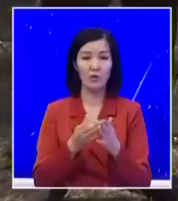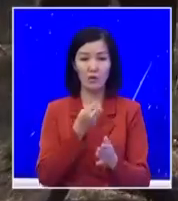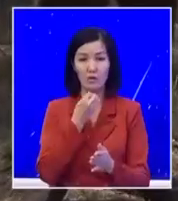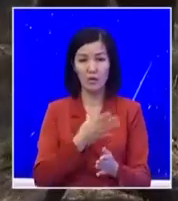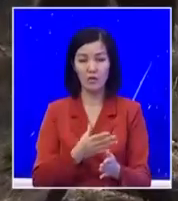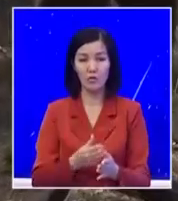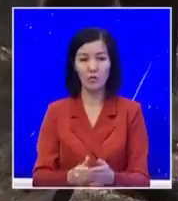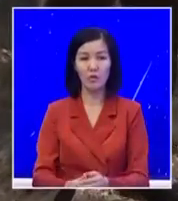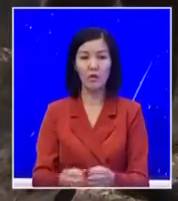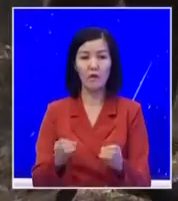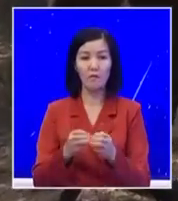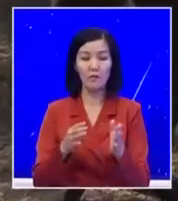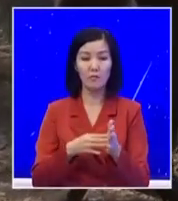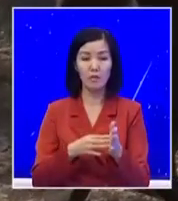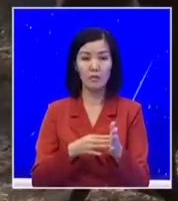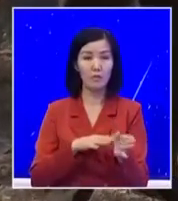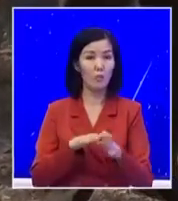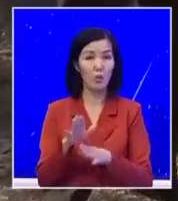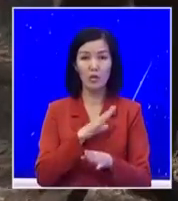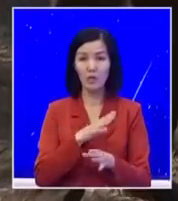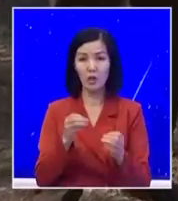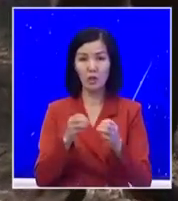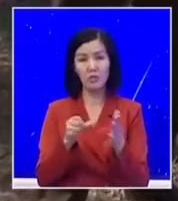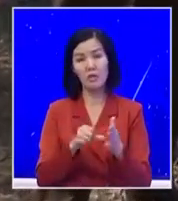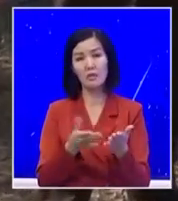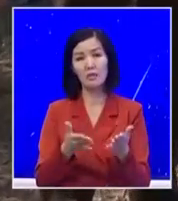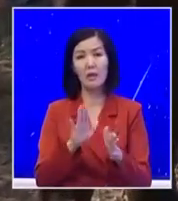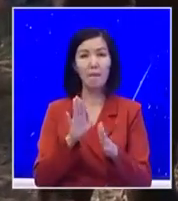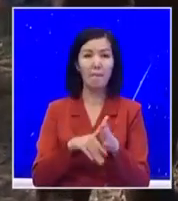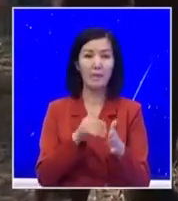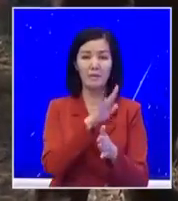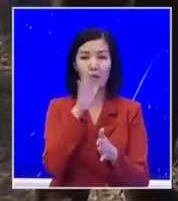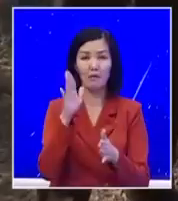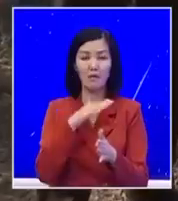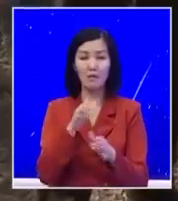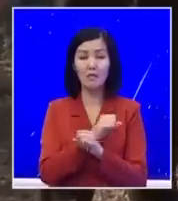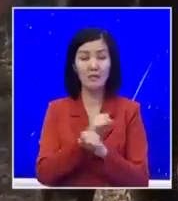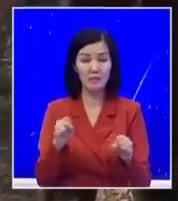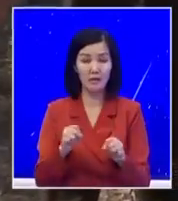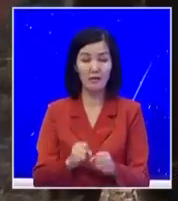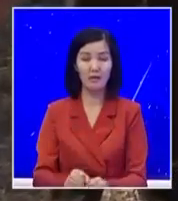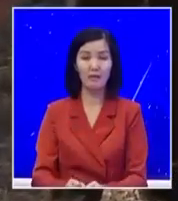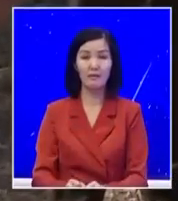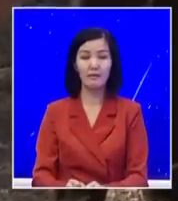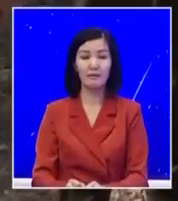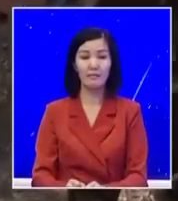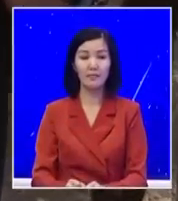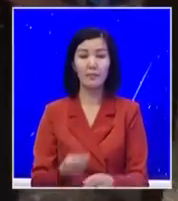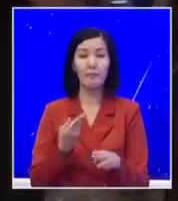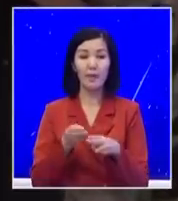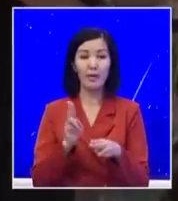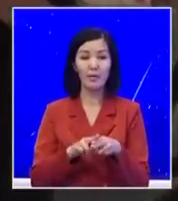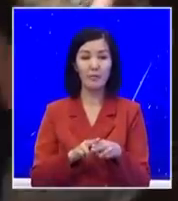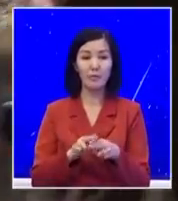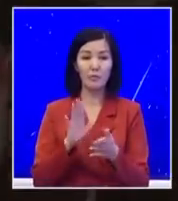хорошо. Вам по 18 есть? 16. 16. Тем более вы без родителей не должны здесь находиться. Поэтому